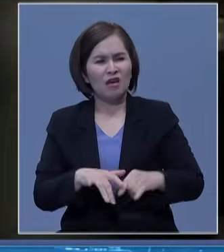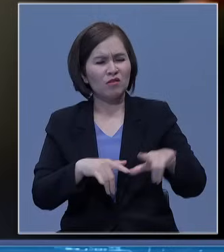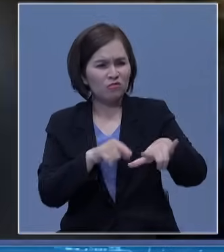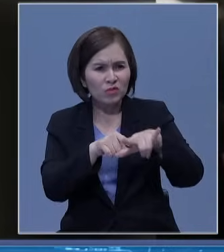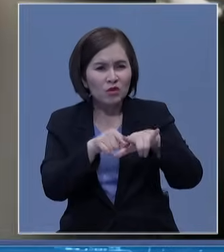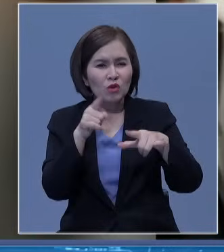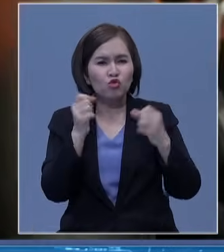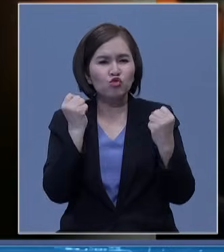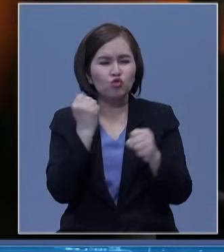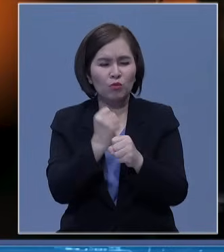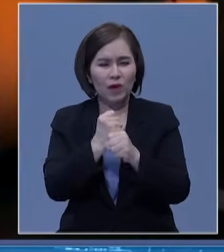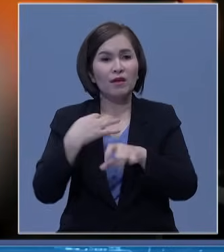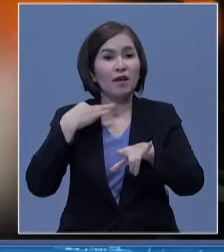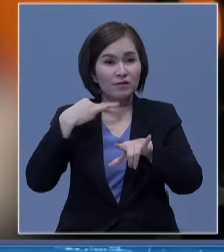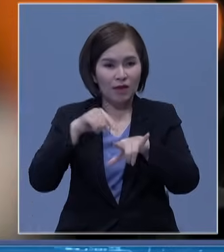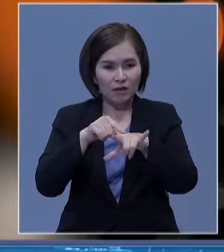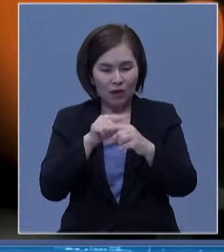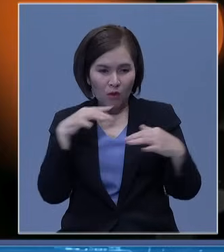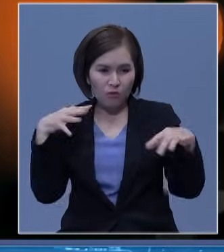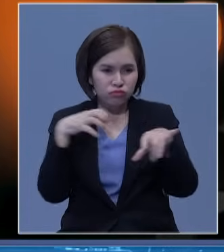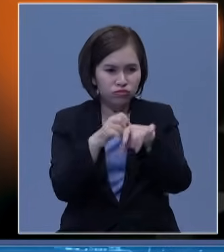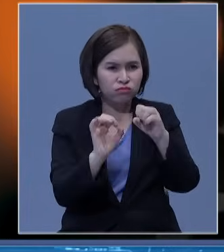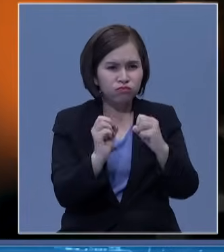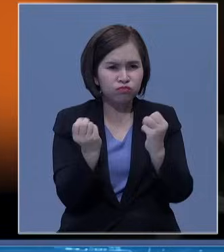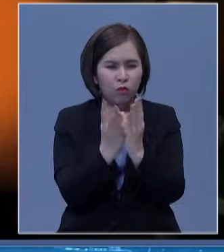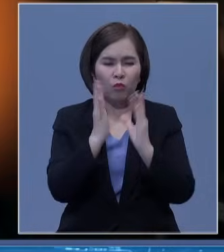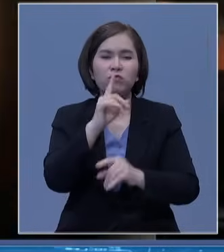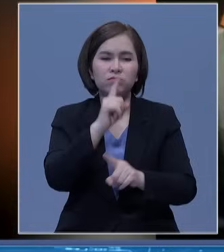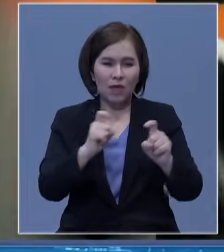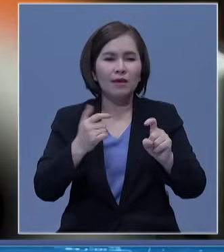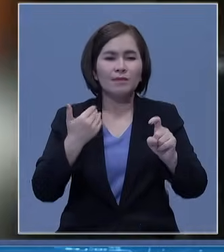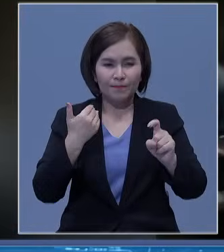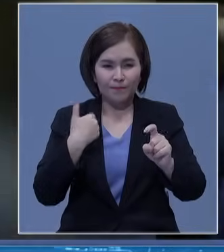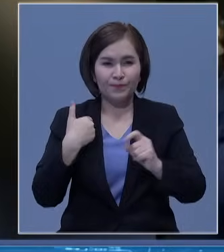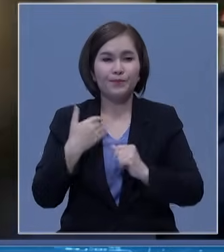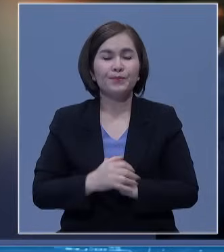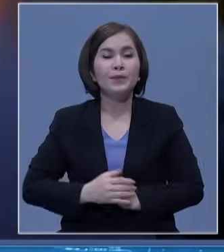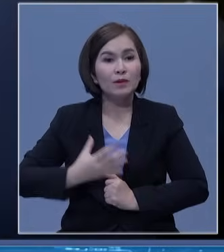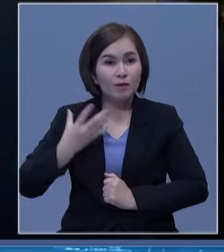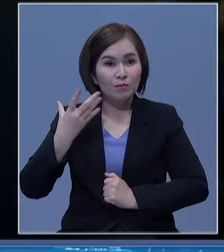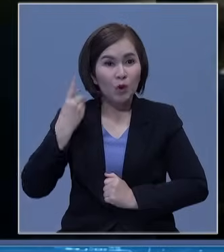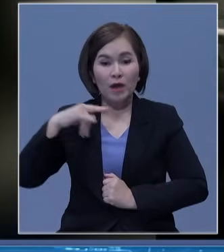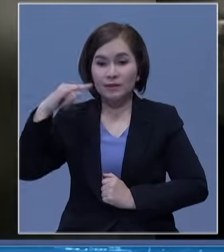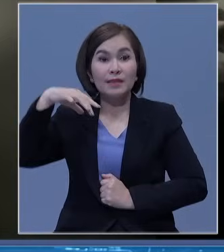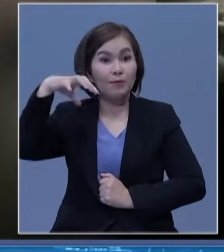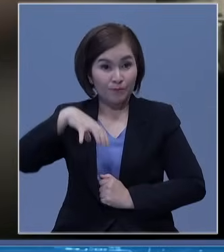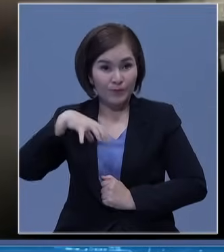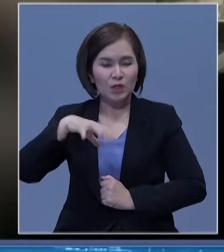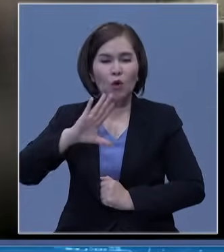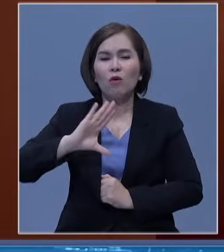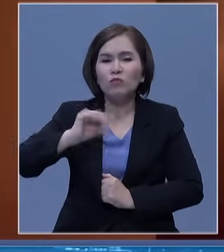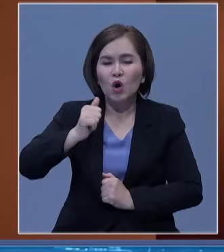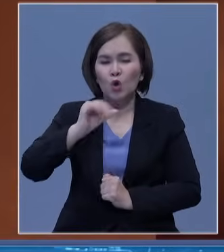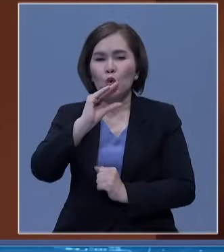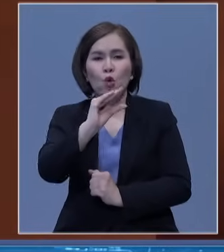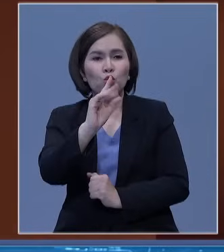น่วยยามชายฝั่งเกิดความสูญเสียขึ้นมีผู้เสียชีวิตเนี่ยนะครับแล้วมันก็มีผลทำให้เมื่อวานนี้สนามบินฮาเนดะในกรุงโตเกียวเนี่ยนะ